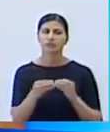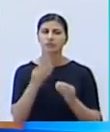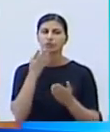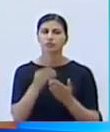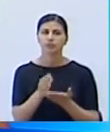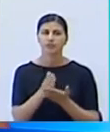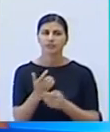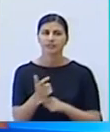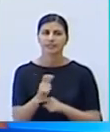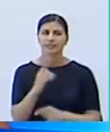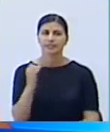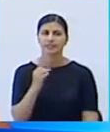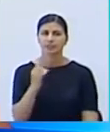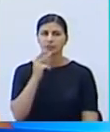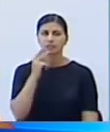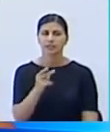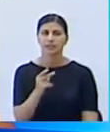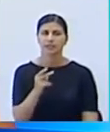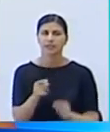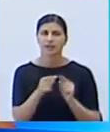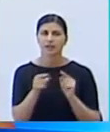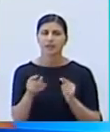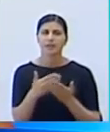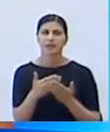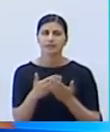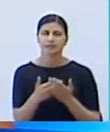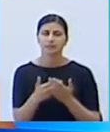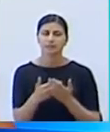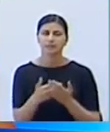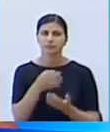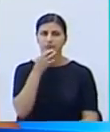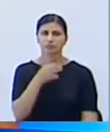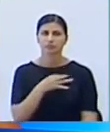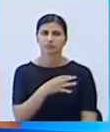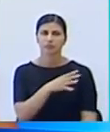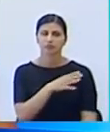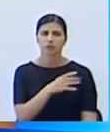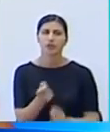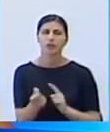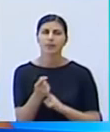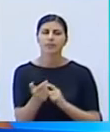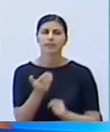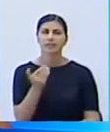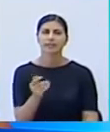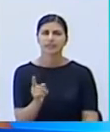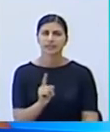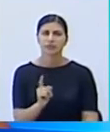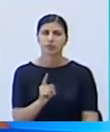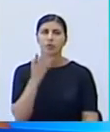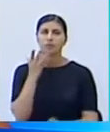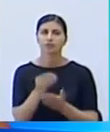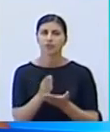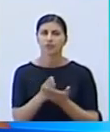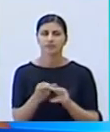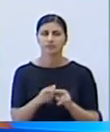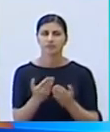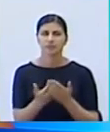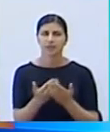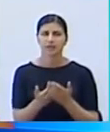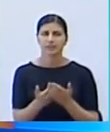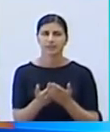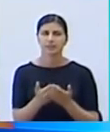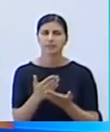ძალიან საინტერესო ხედვა, მრავალ ასე ვთქვათ სურპრიზად შემოგთავაზებთ. გამომდინარე იქიდან, რომ ჩვენ გვაქვს ამის მაგალითი თუნდაც